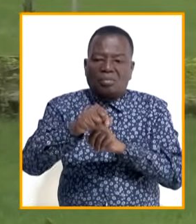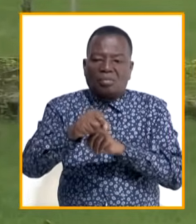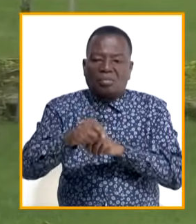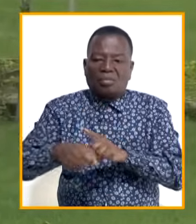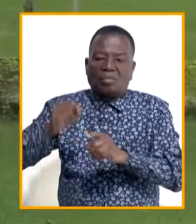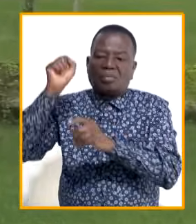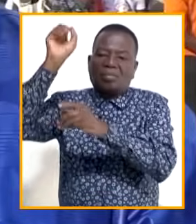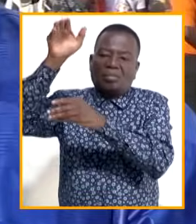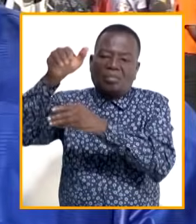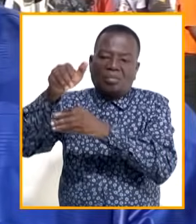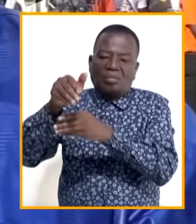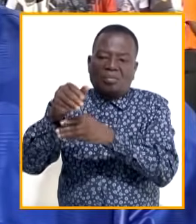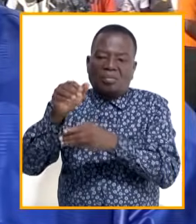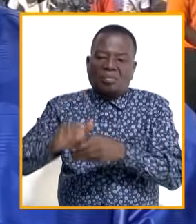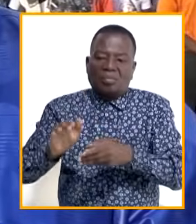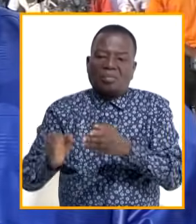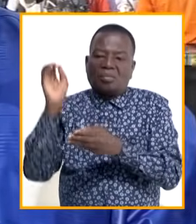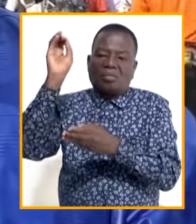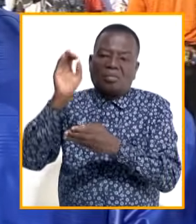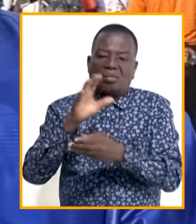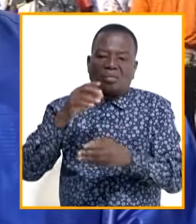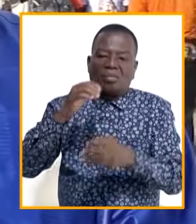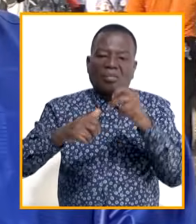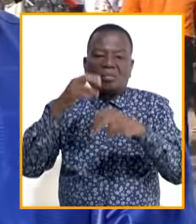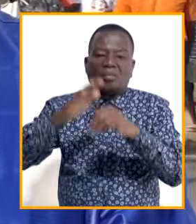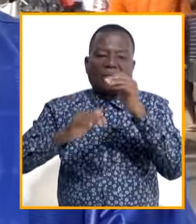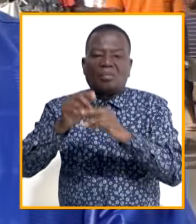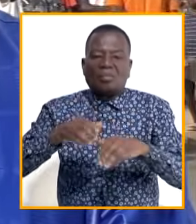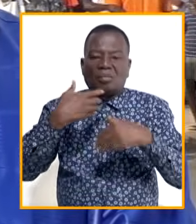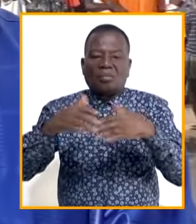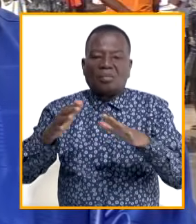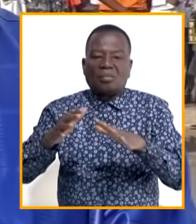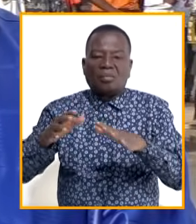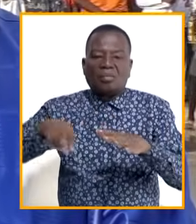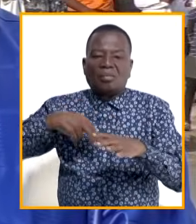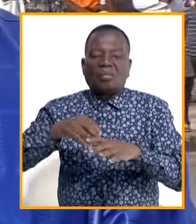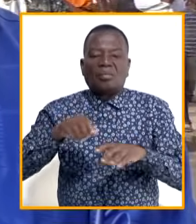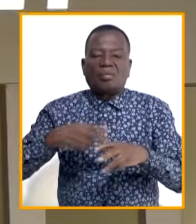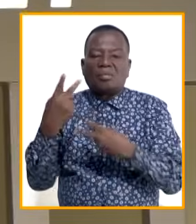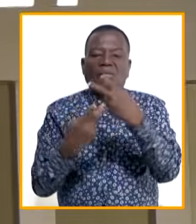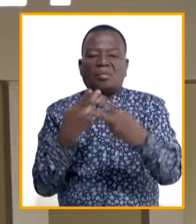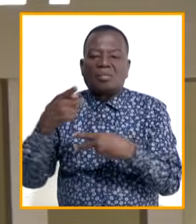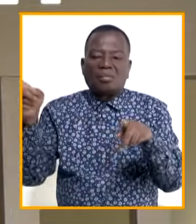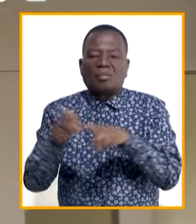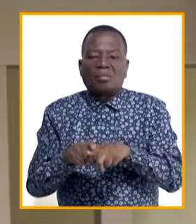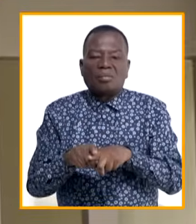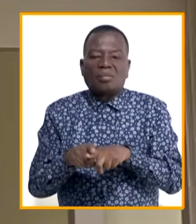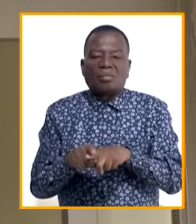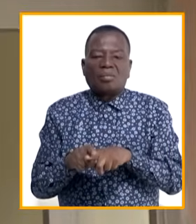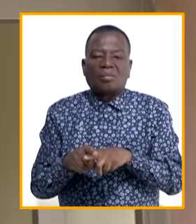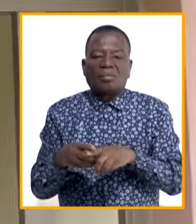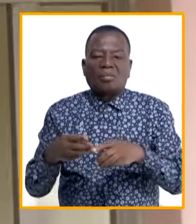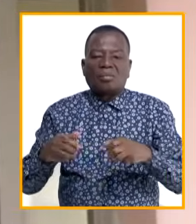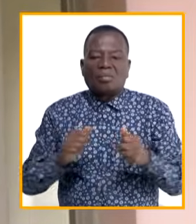handball, terrains de basket qui sont construits et terminés. Nous avons visité aussi, comme on appelle la